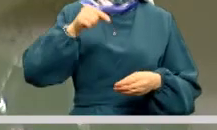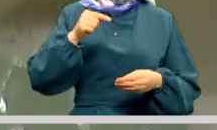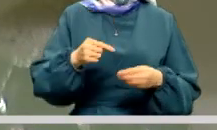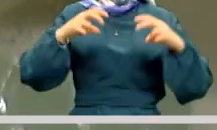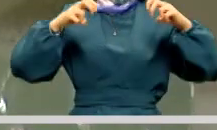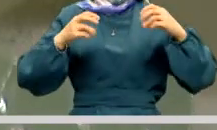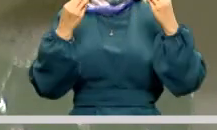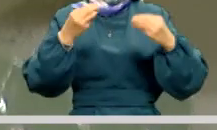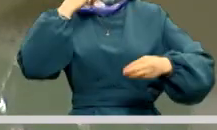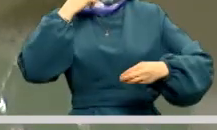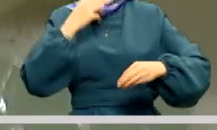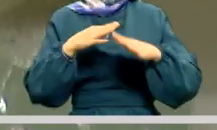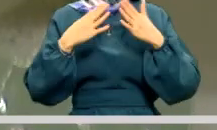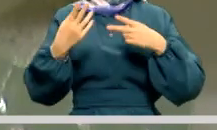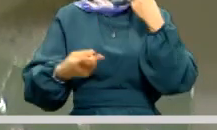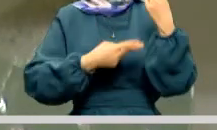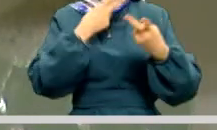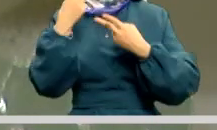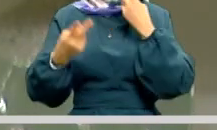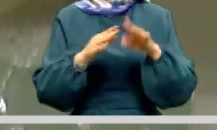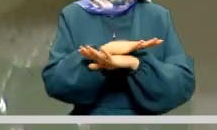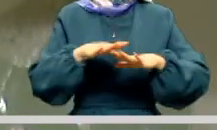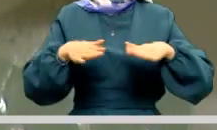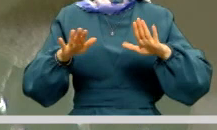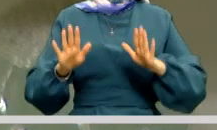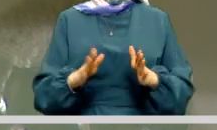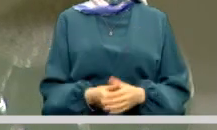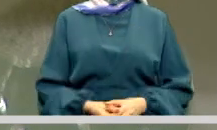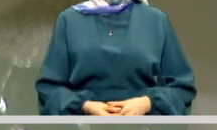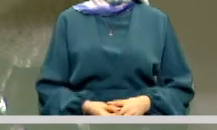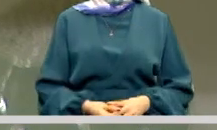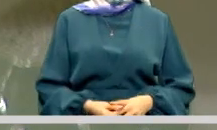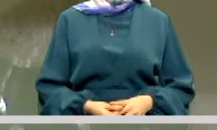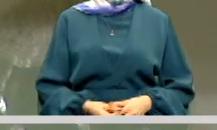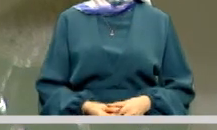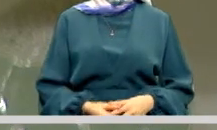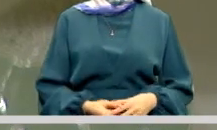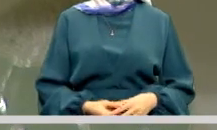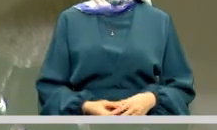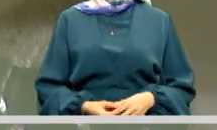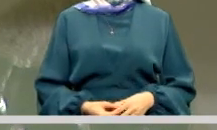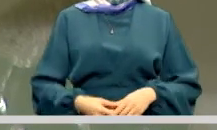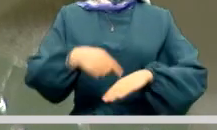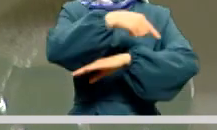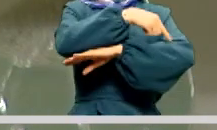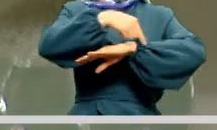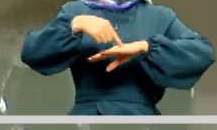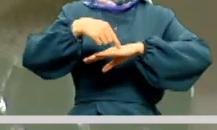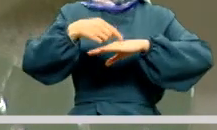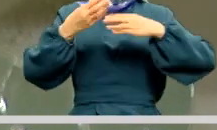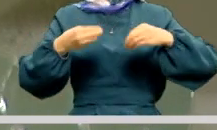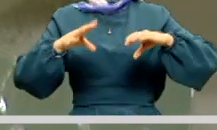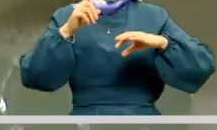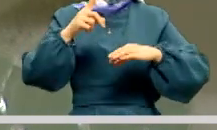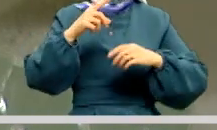güzel ahlak ne kadar konuşsak Belki de bitmeyecek Çünkü zannediyorum hani böyle sınırını koyamayacağımız bir şey gibi